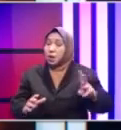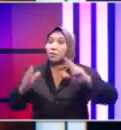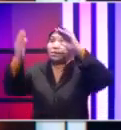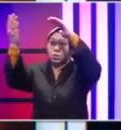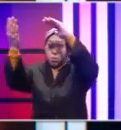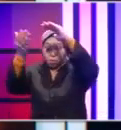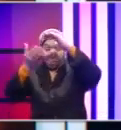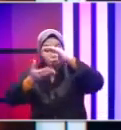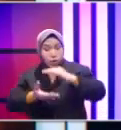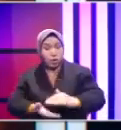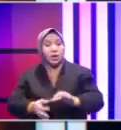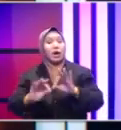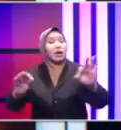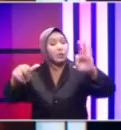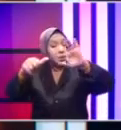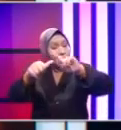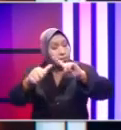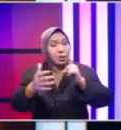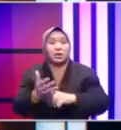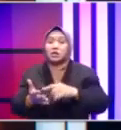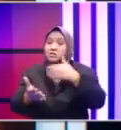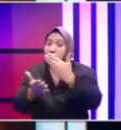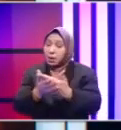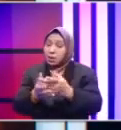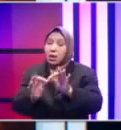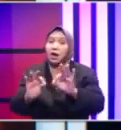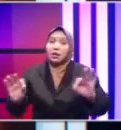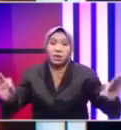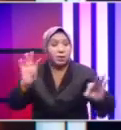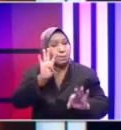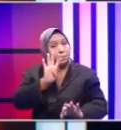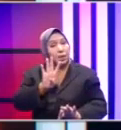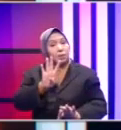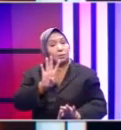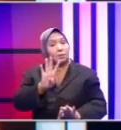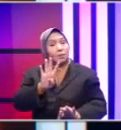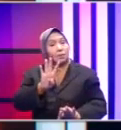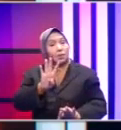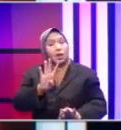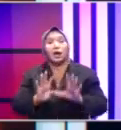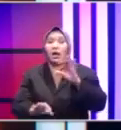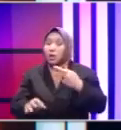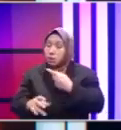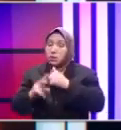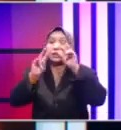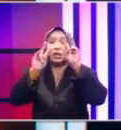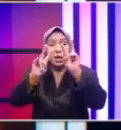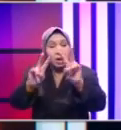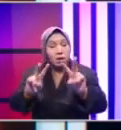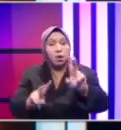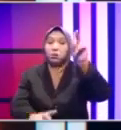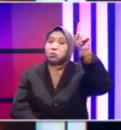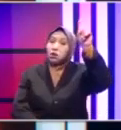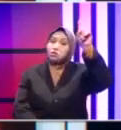ayat yang pertama ini hasil hingga ayat yang ke-4 gimana kalau kita lihat Allah